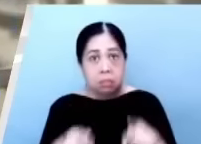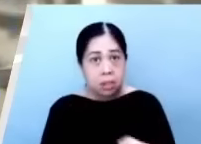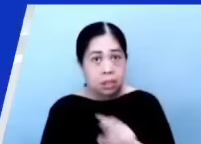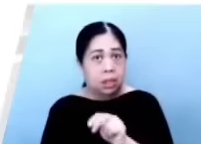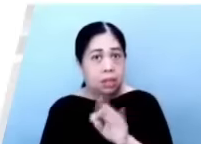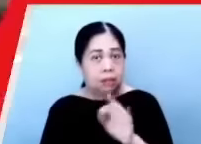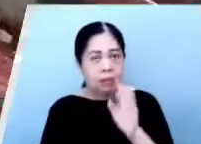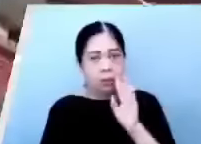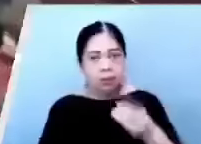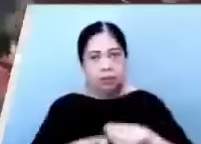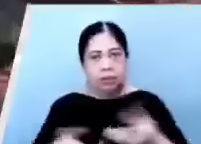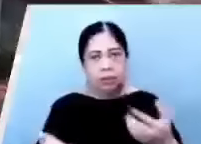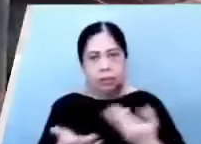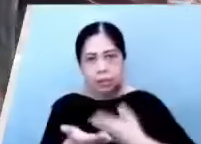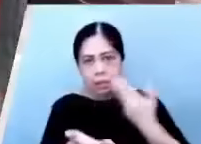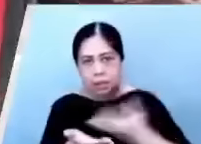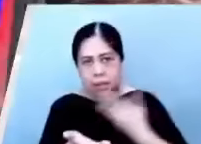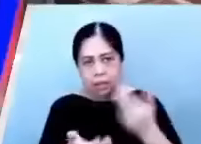bigas.